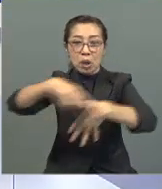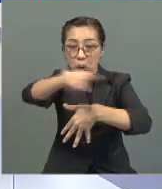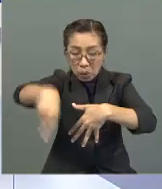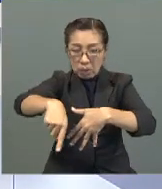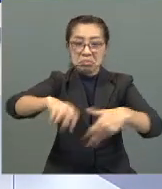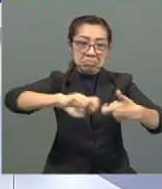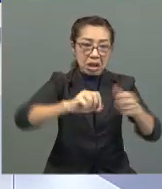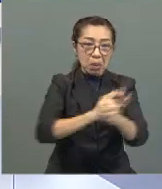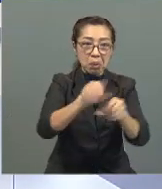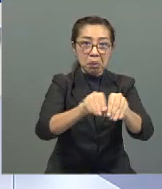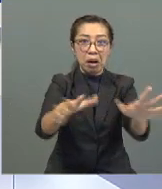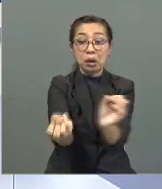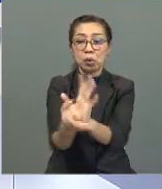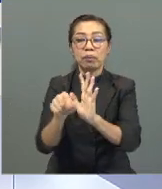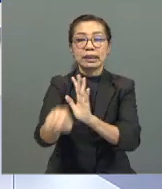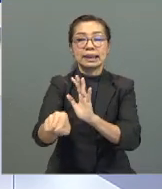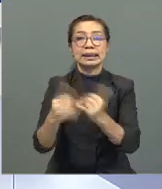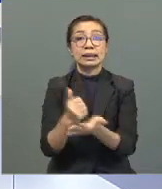มีส่วนมาตรการเยียวยาผู้ที่ได้รับผลกระทบจากสถานการณ์คบิล19